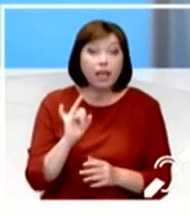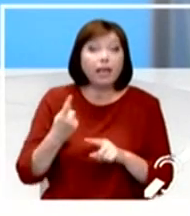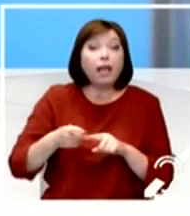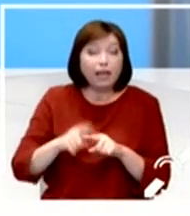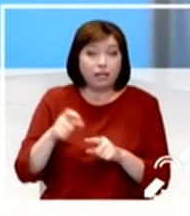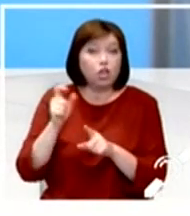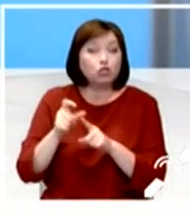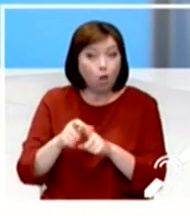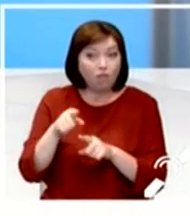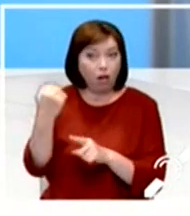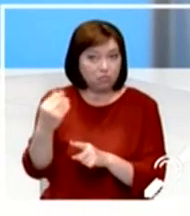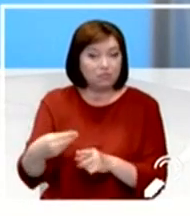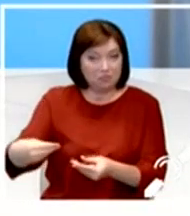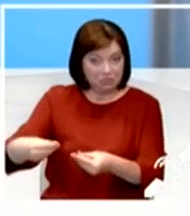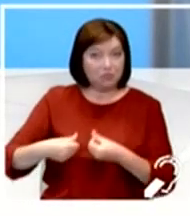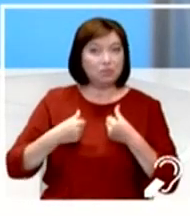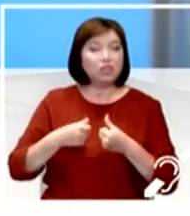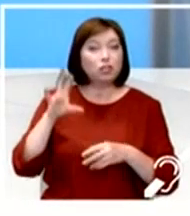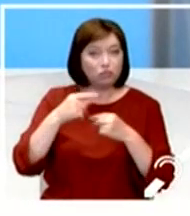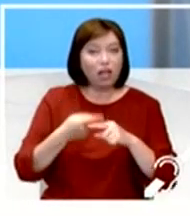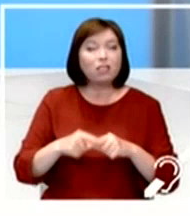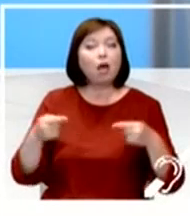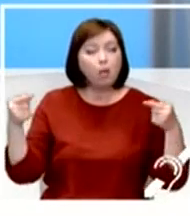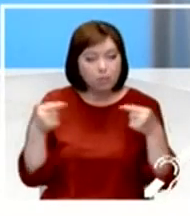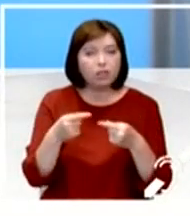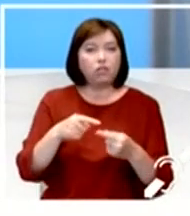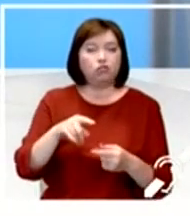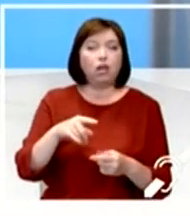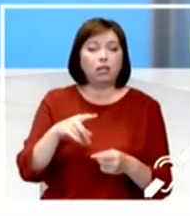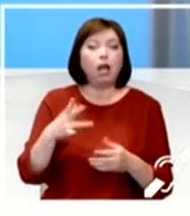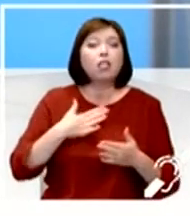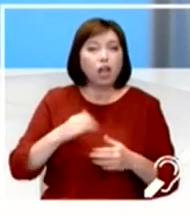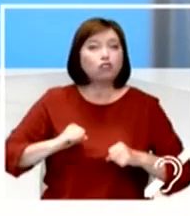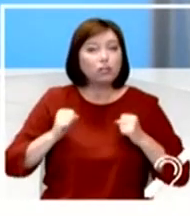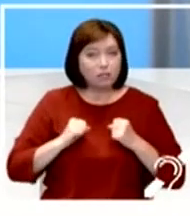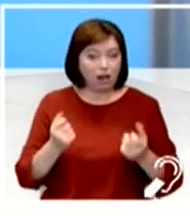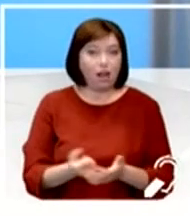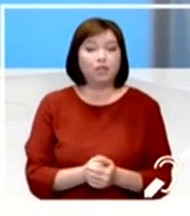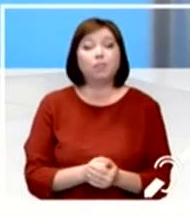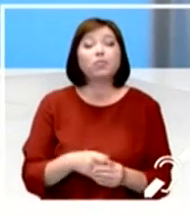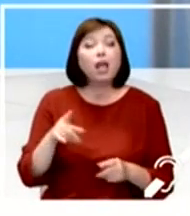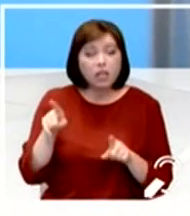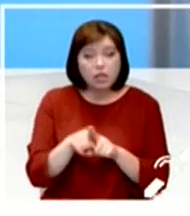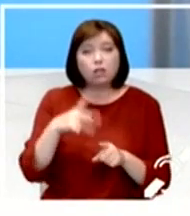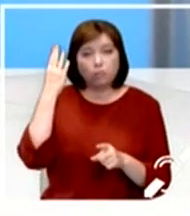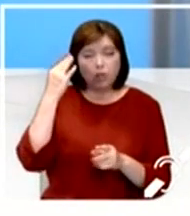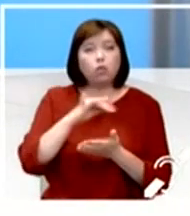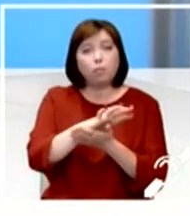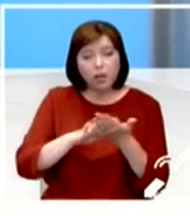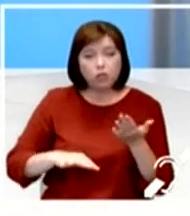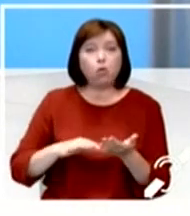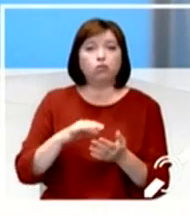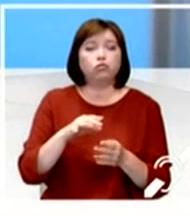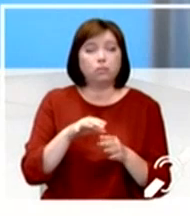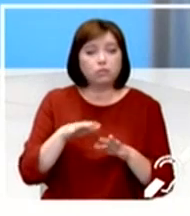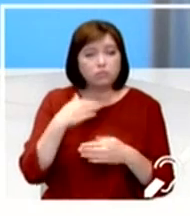aceste declarații încurajatoare reprezintă o confirmare a eforturilor depuse. Totodată, autoritățile vor continua să lucreze pentru